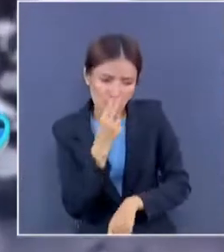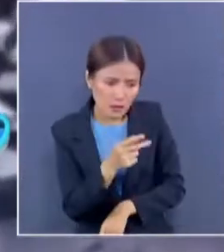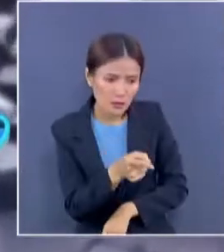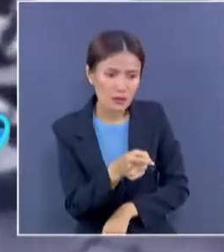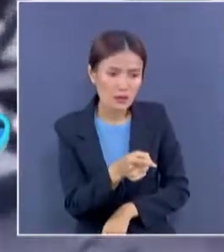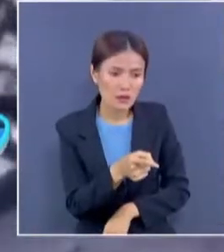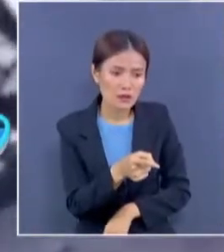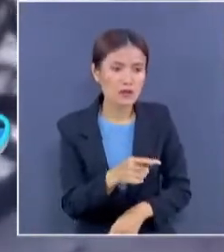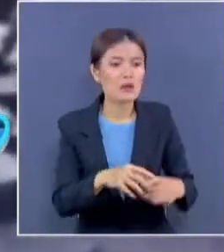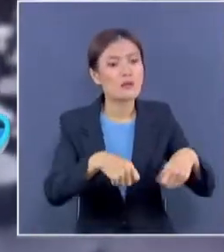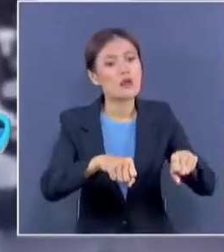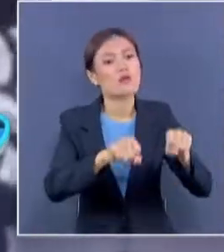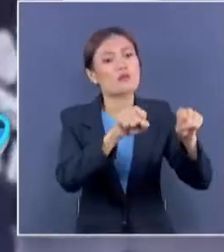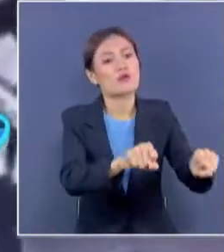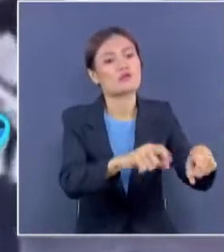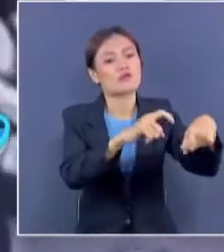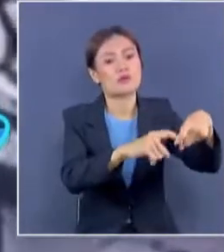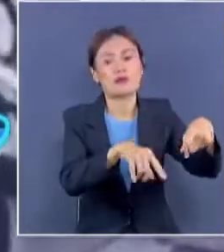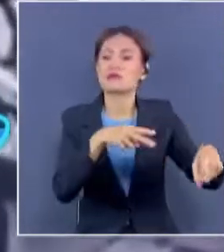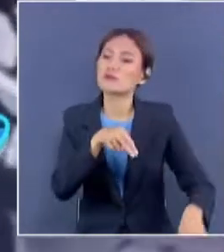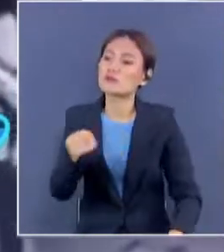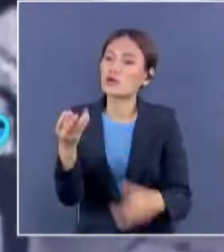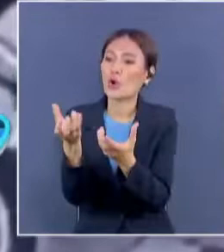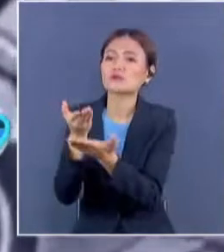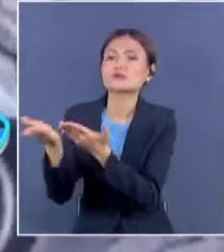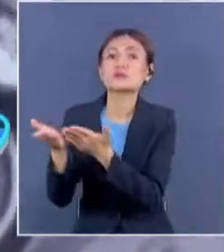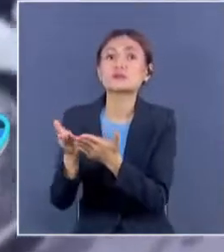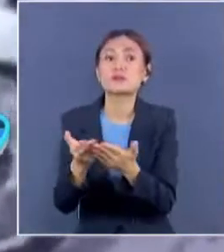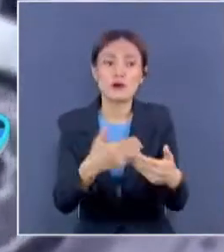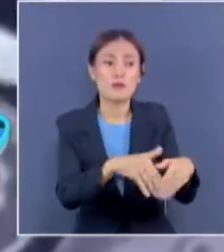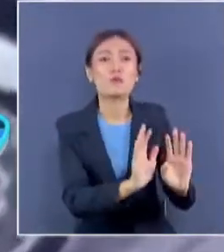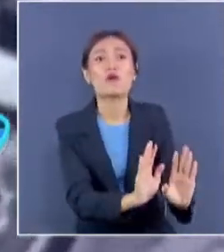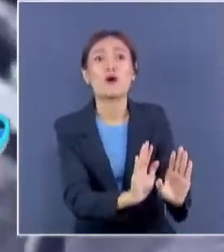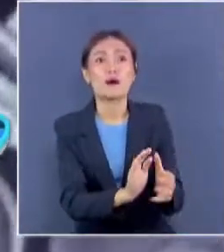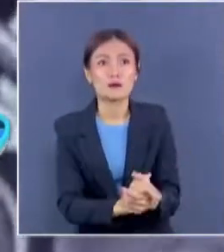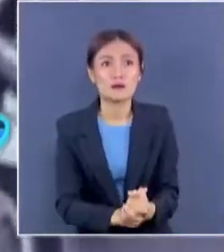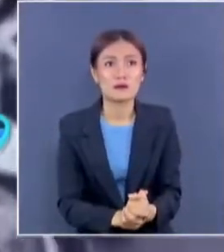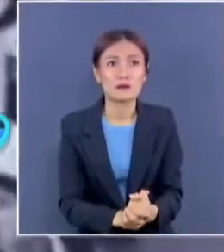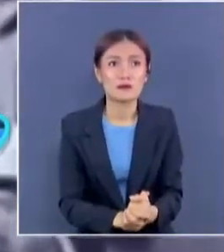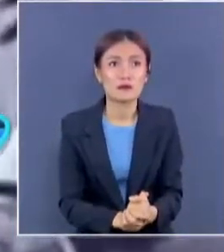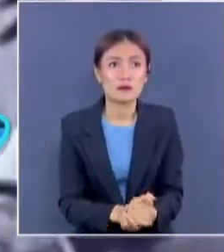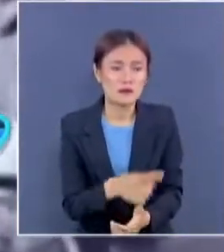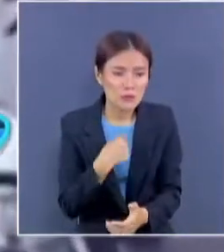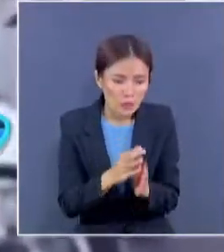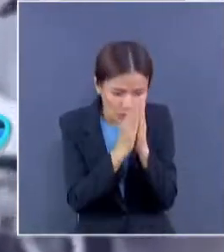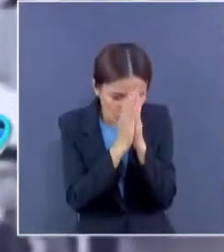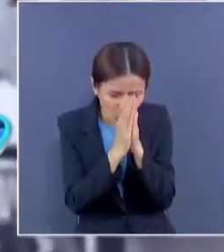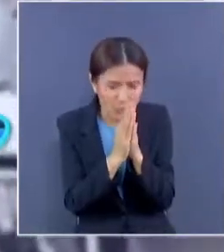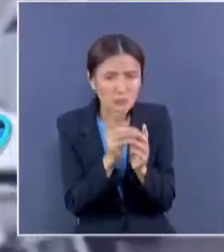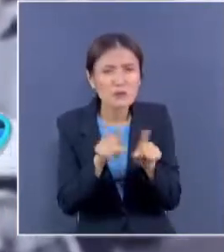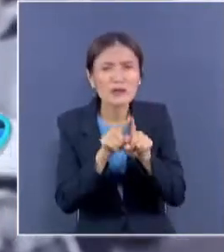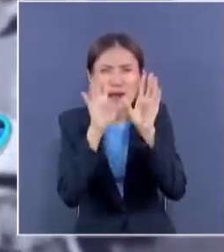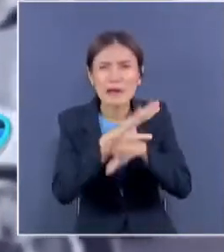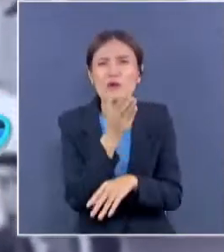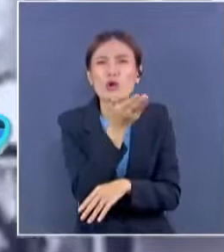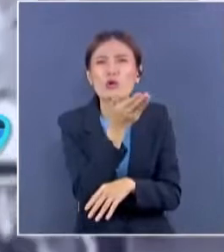ไปซื้อของในร้านสะดวกซื้ออ่ะเจ้าของอ่ะ ค่ะ และเห็นก่อนขโมยมีไหว้ด้วยเหรอ ขอนะ ขอโทษอะไรอย่างเงี้ยเหรอ เ